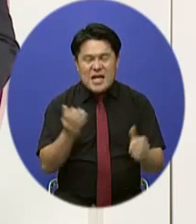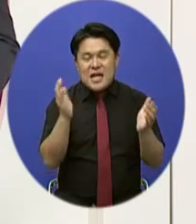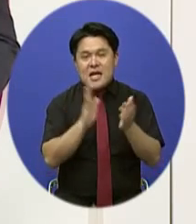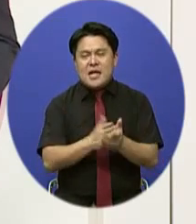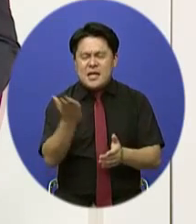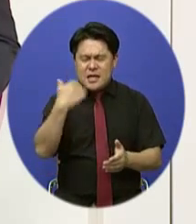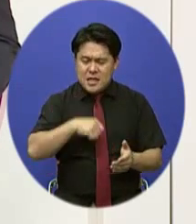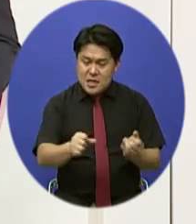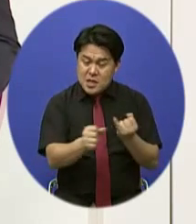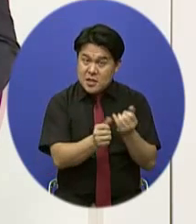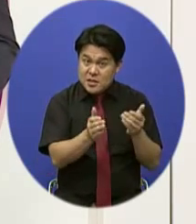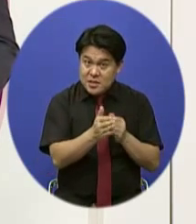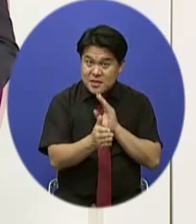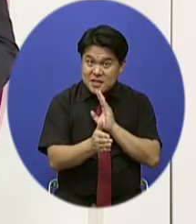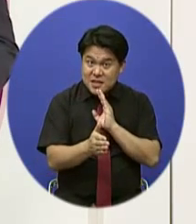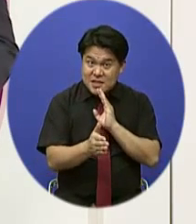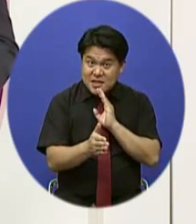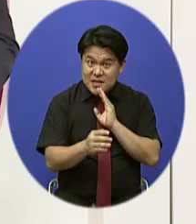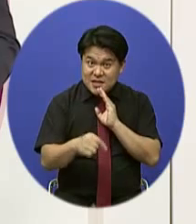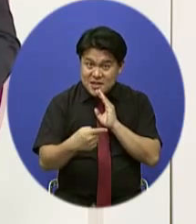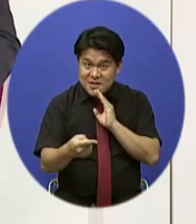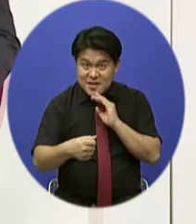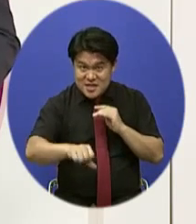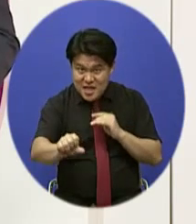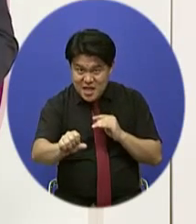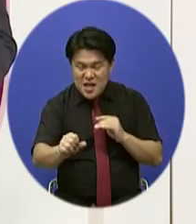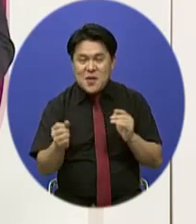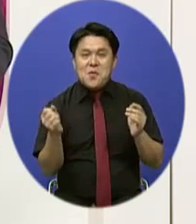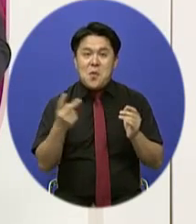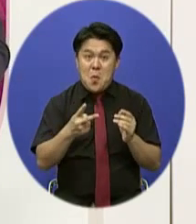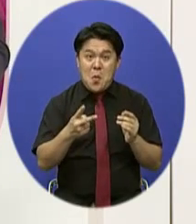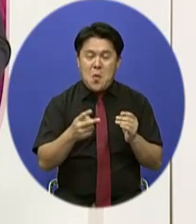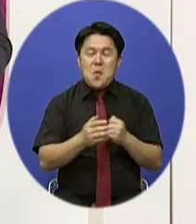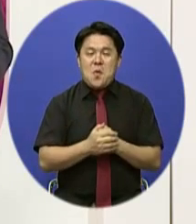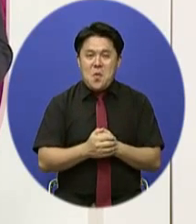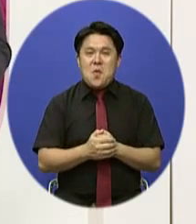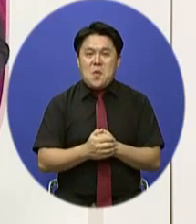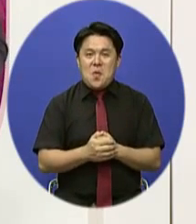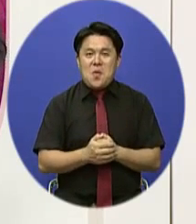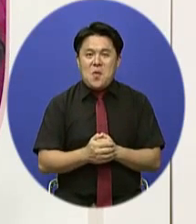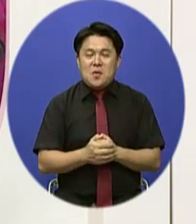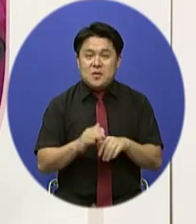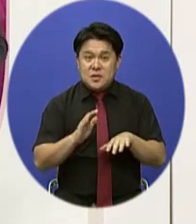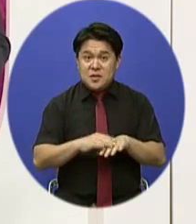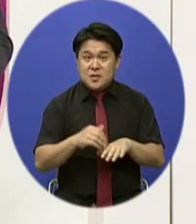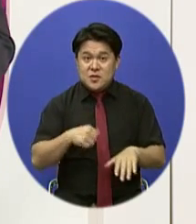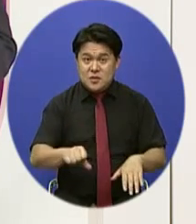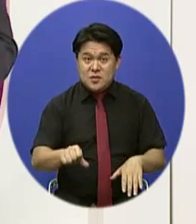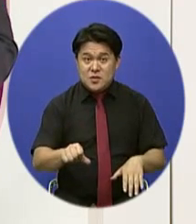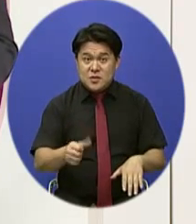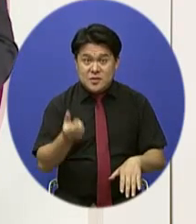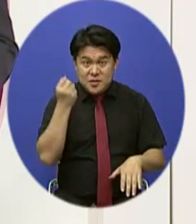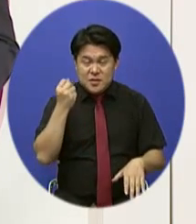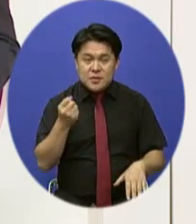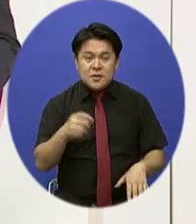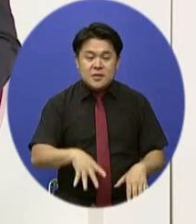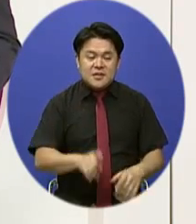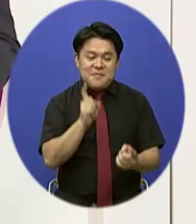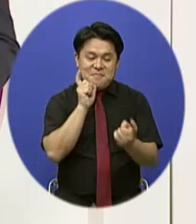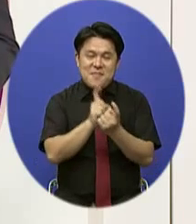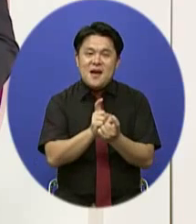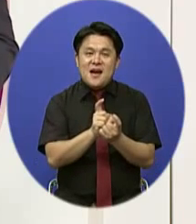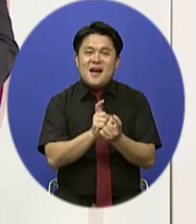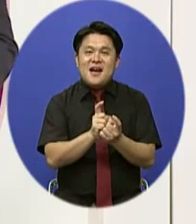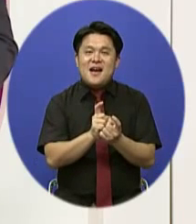아드님 결혼했다더니. 예. 그 아드님이 결혼해서 예. 손주. 예. 그 손주 처음 맞는